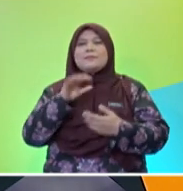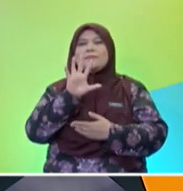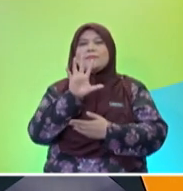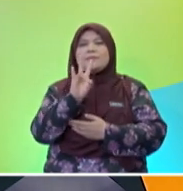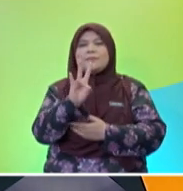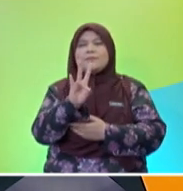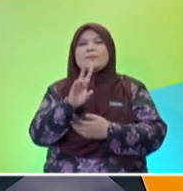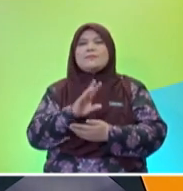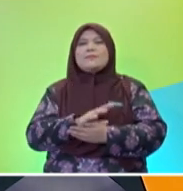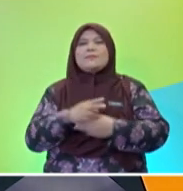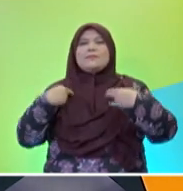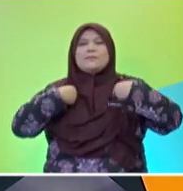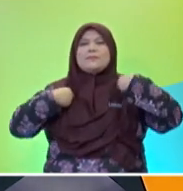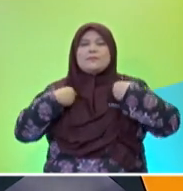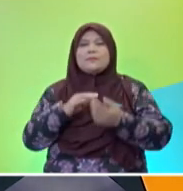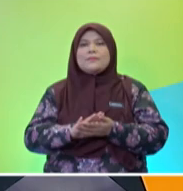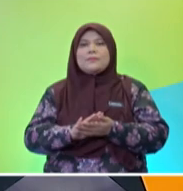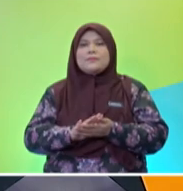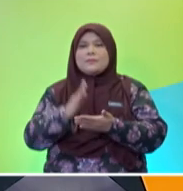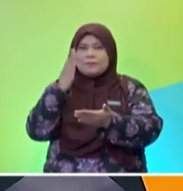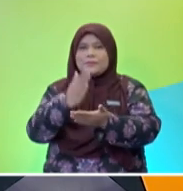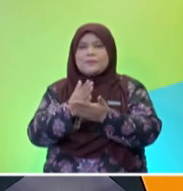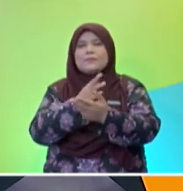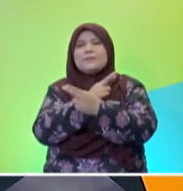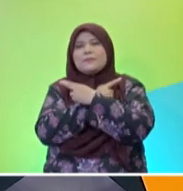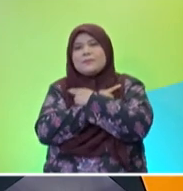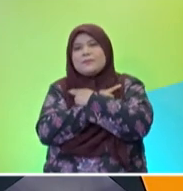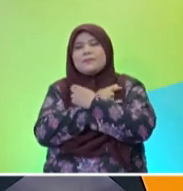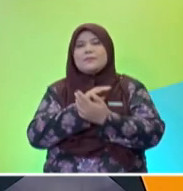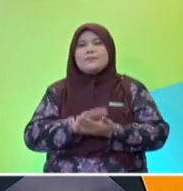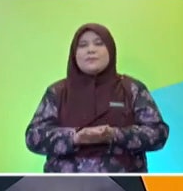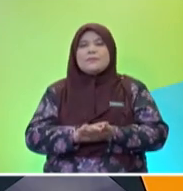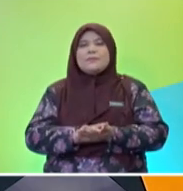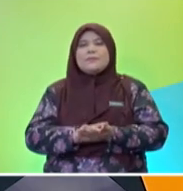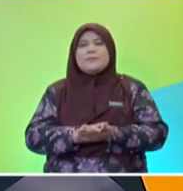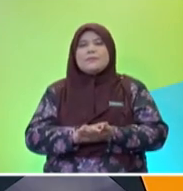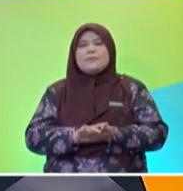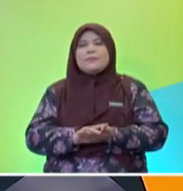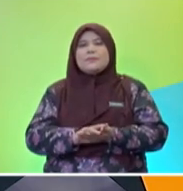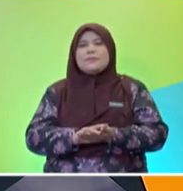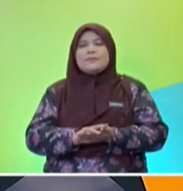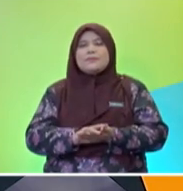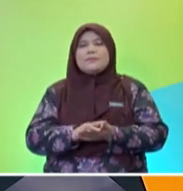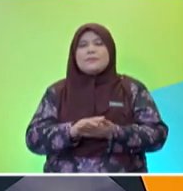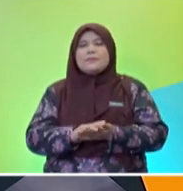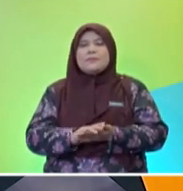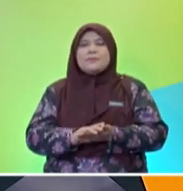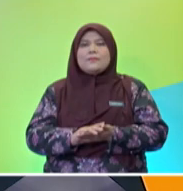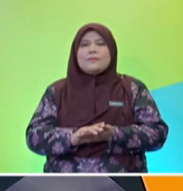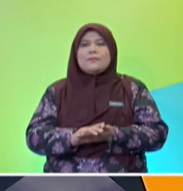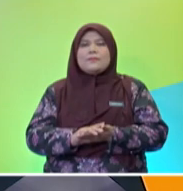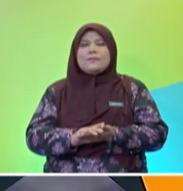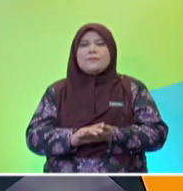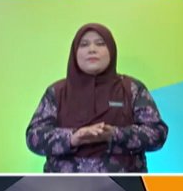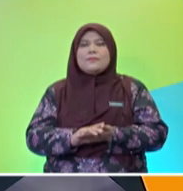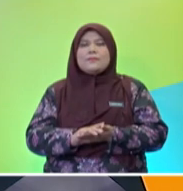bunyi Highway kita tidak berhenti bahasa ketika lepas nih kalau tidak tahu kita punya apa lagi jangan kemana-mana tahu terus kasih